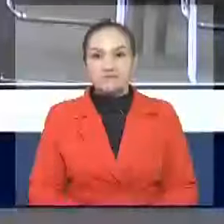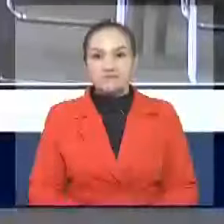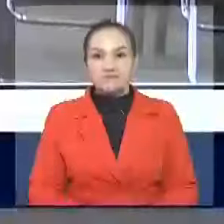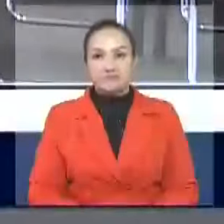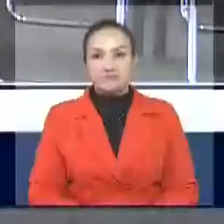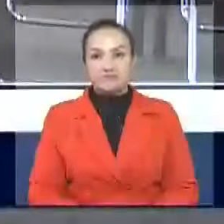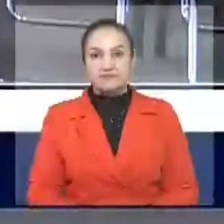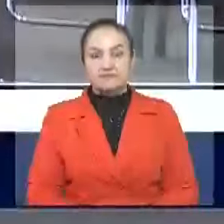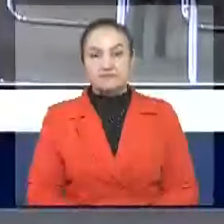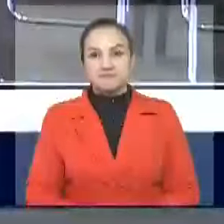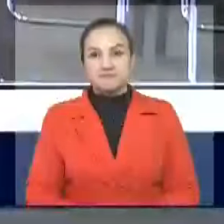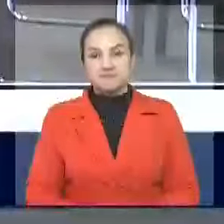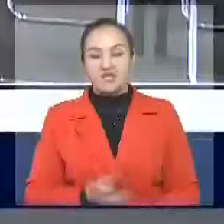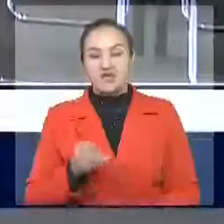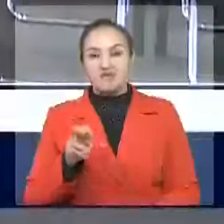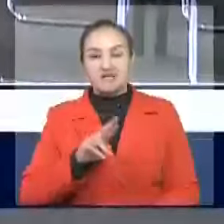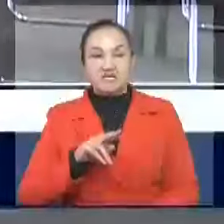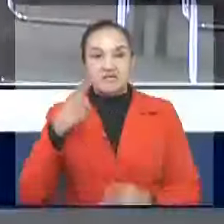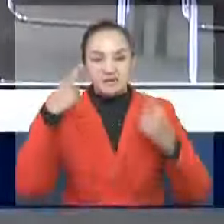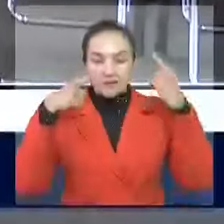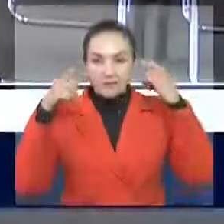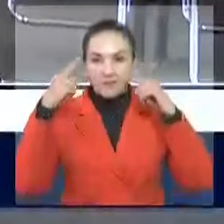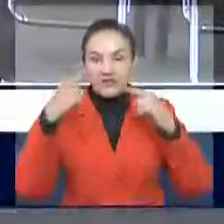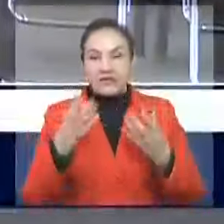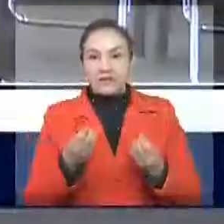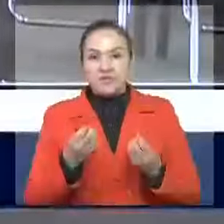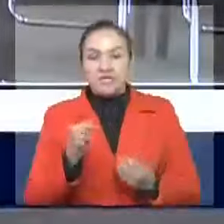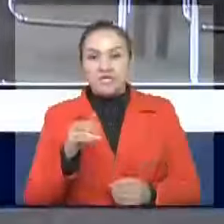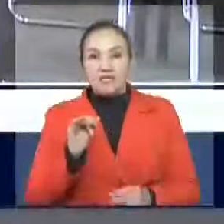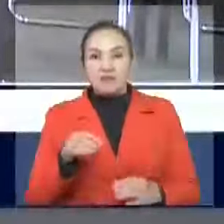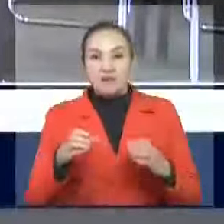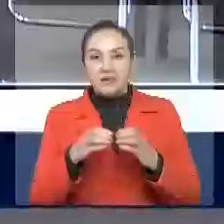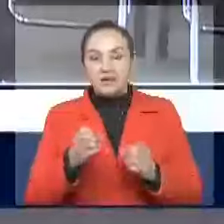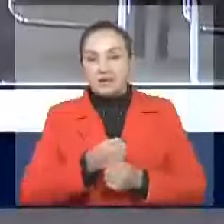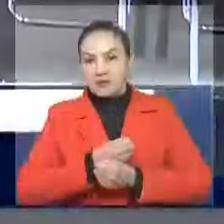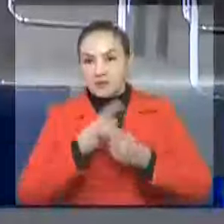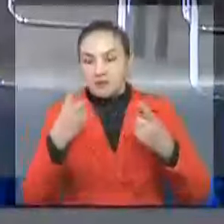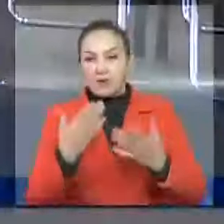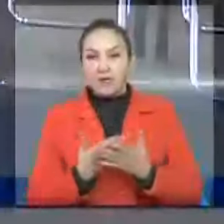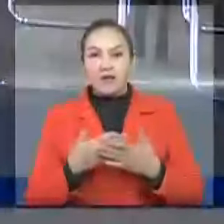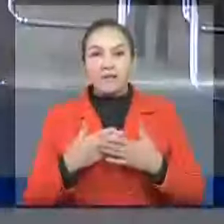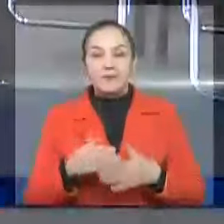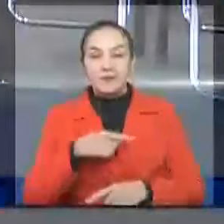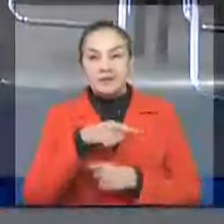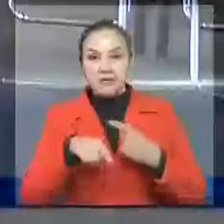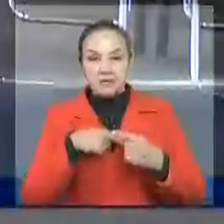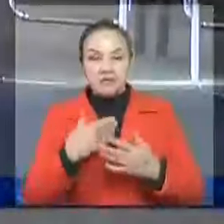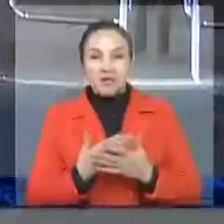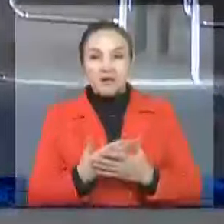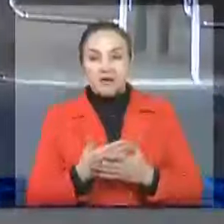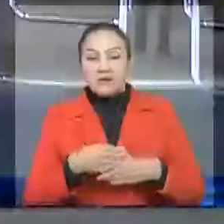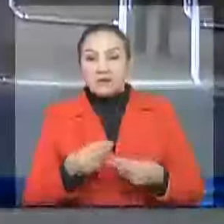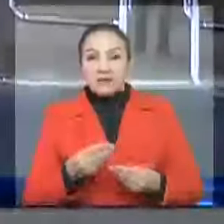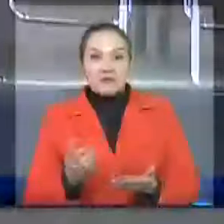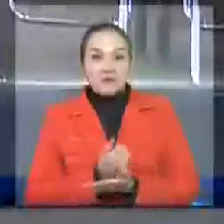студенттер арасындағы инновациялық идеяларды және стартап жобаларды жарыққа шығару, жетілдіру және бизнес серіктестерге ұсыну